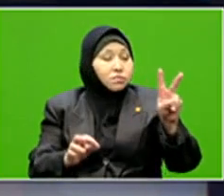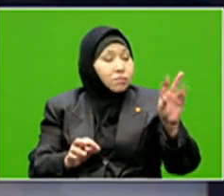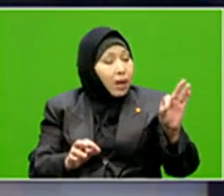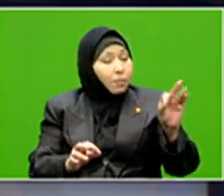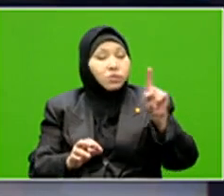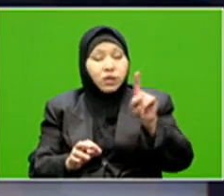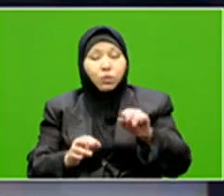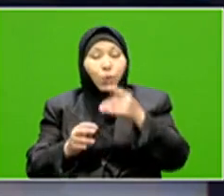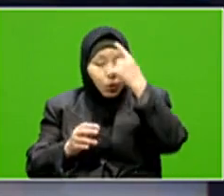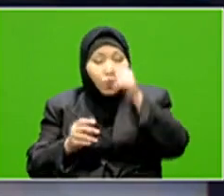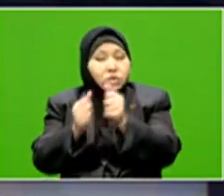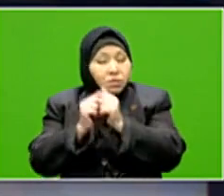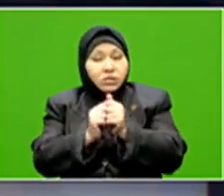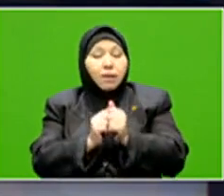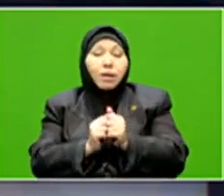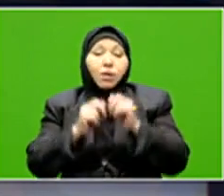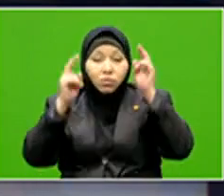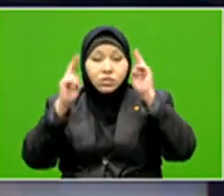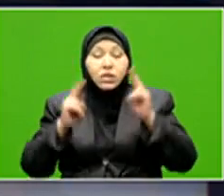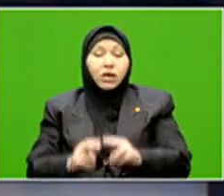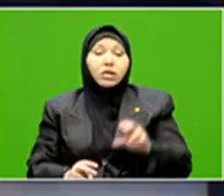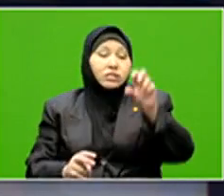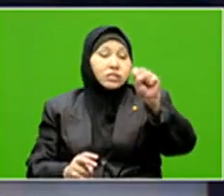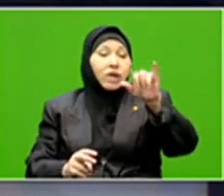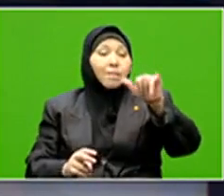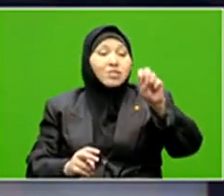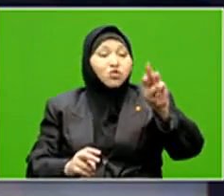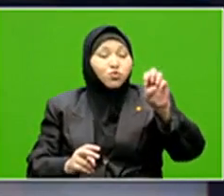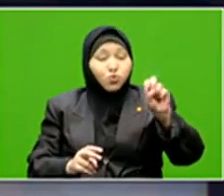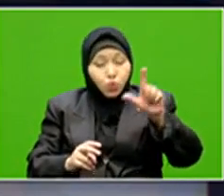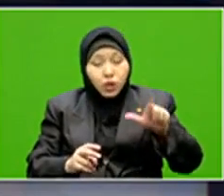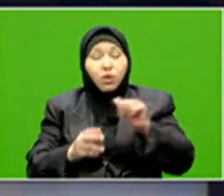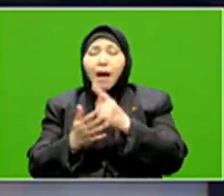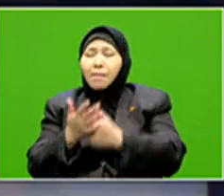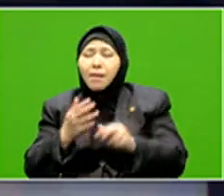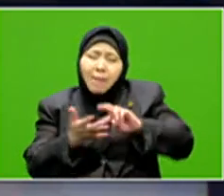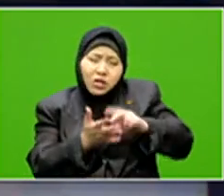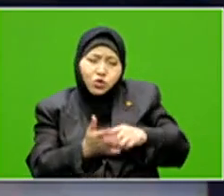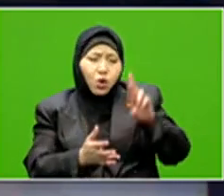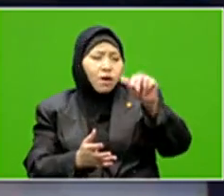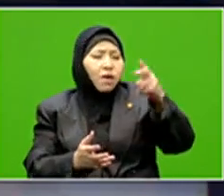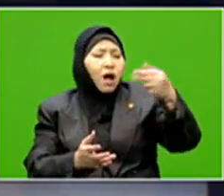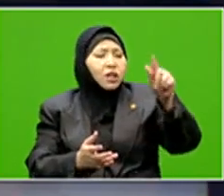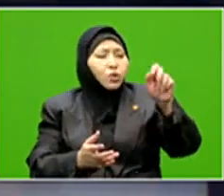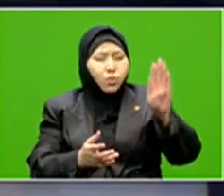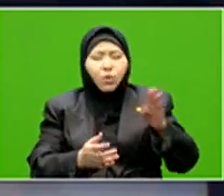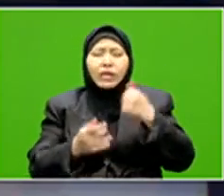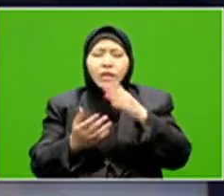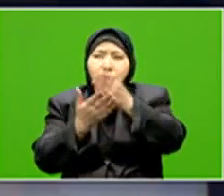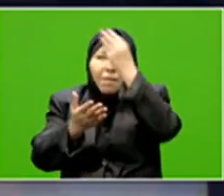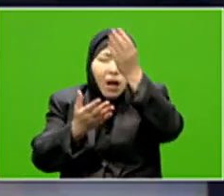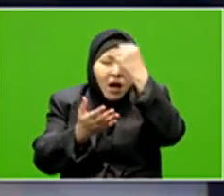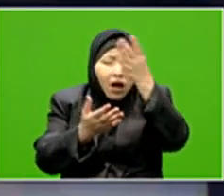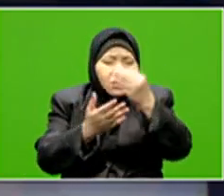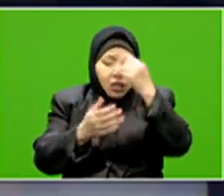Syamsul menjelaskan rahtuk itu apa maksudnya yang sebenarnya, yang boleh kita ambil pelajaran zaman sekarang ini. Silakan